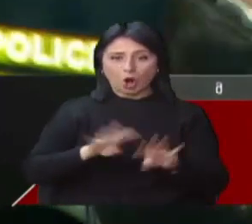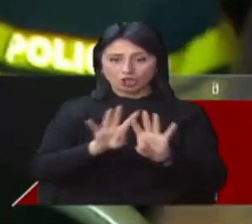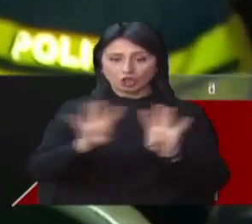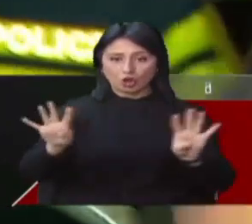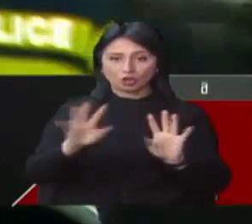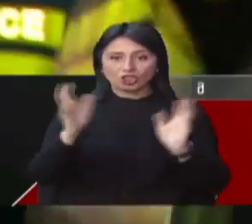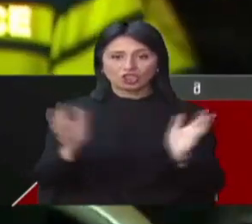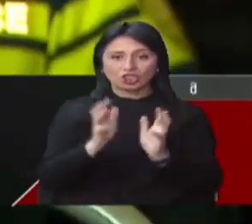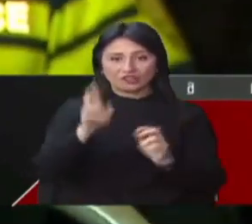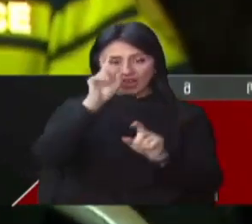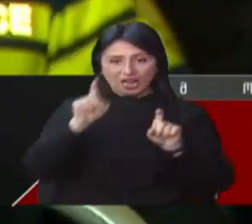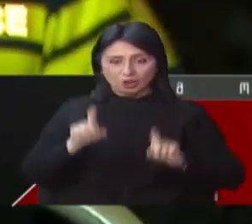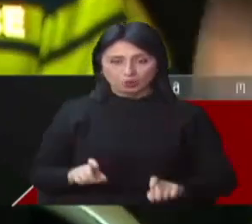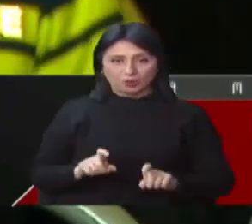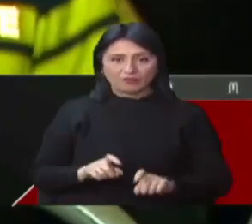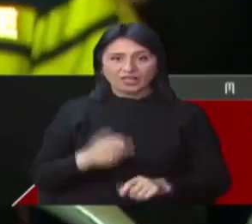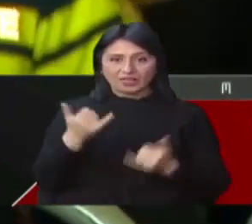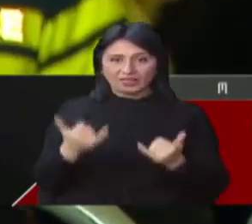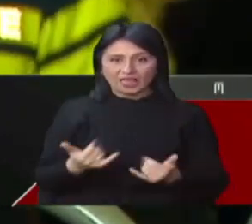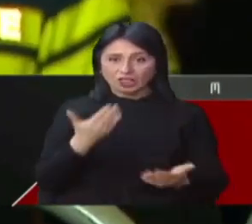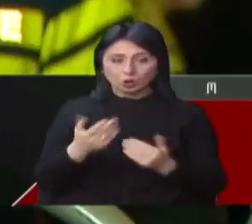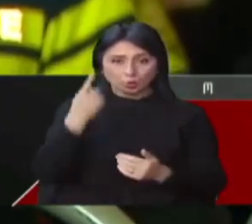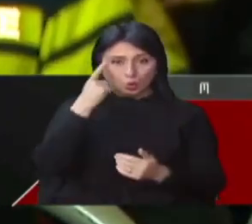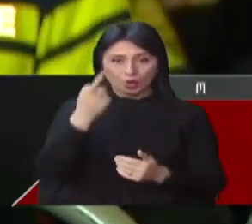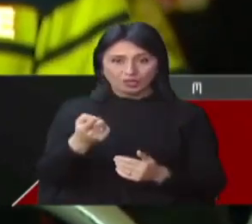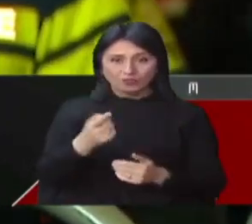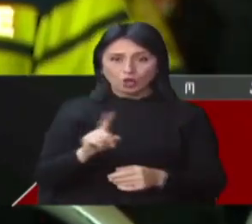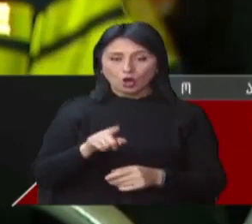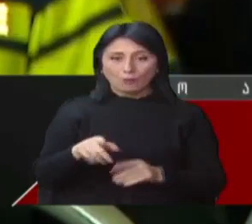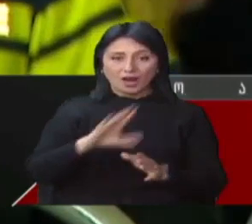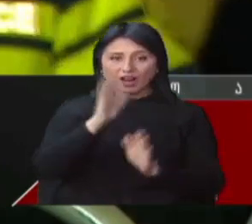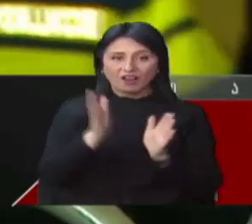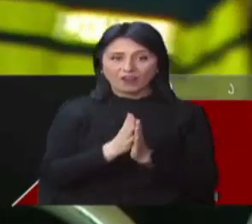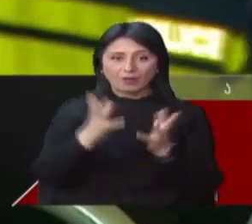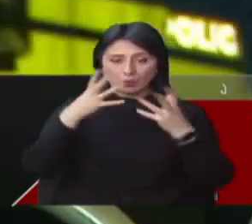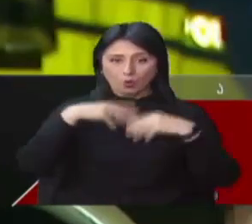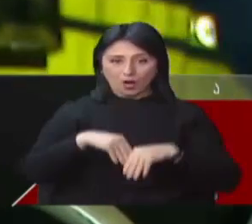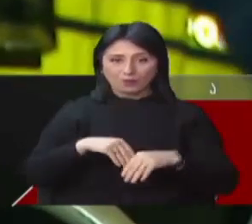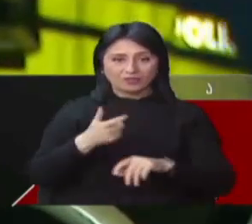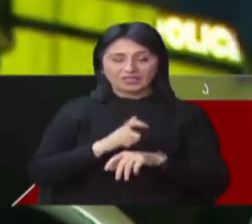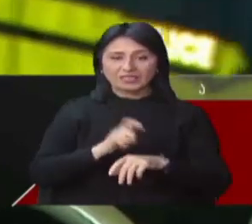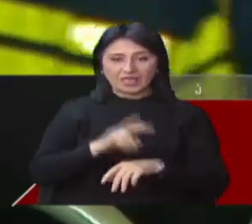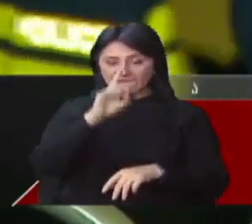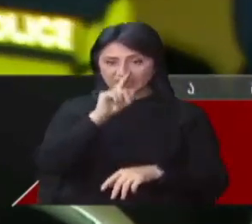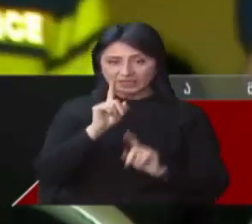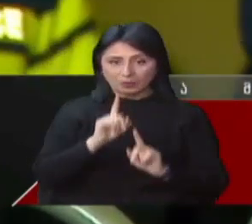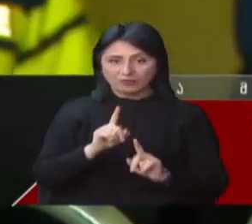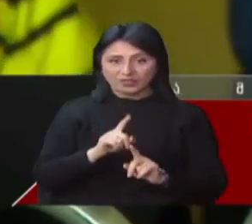კორდონით შეინარჩუნოს ხელისუფლება. Და დღეს თუ გონიათ, რომ ამ ყველაფერს მოახერხებენ, ძალიანაც